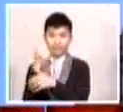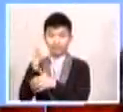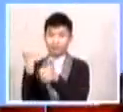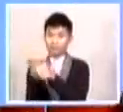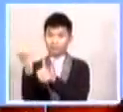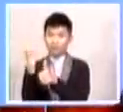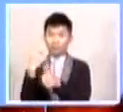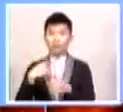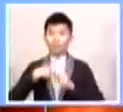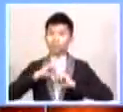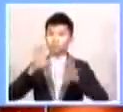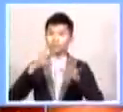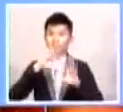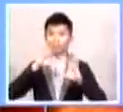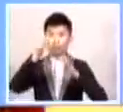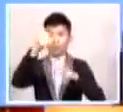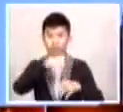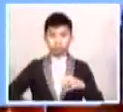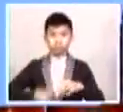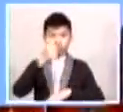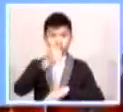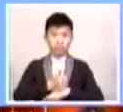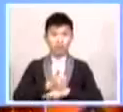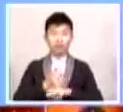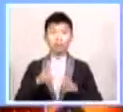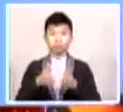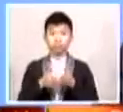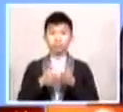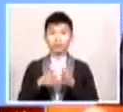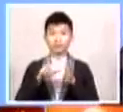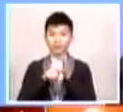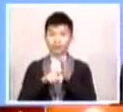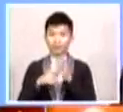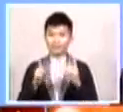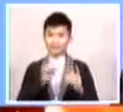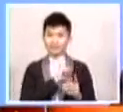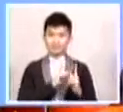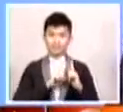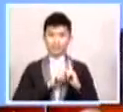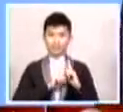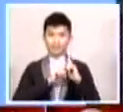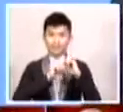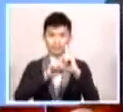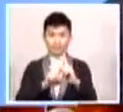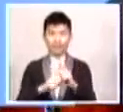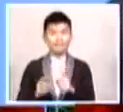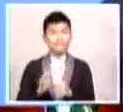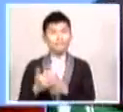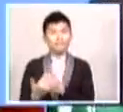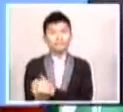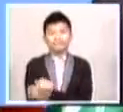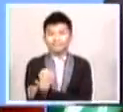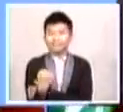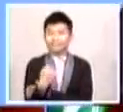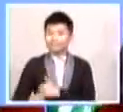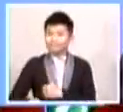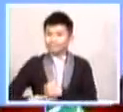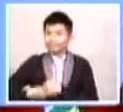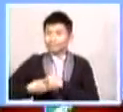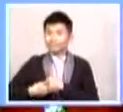选总统迄一暗，就是伫这个会场亲自到场，甲我加油。今仔